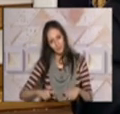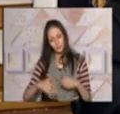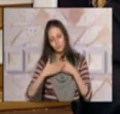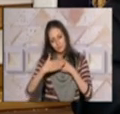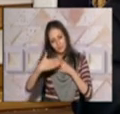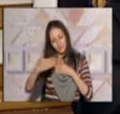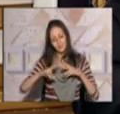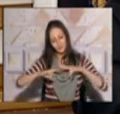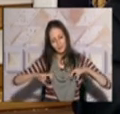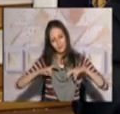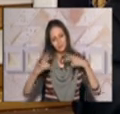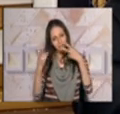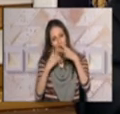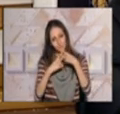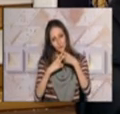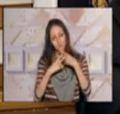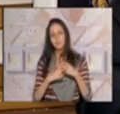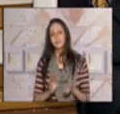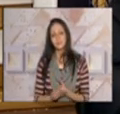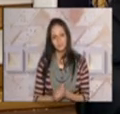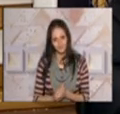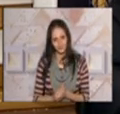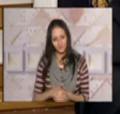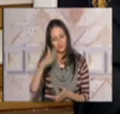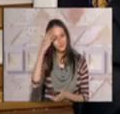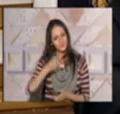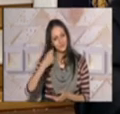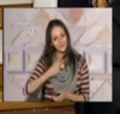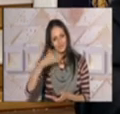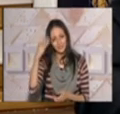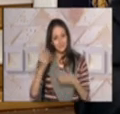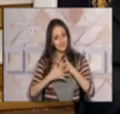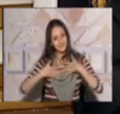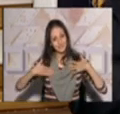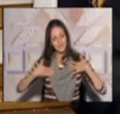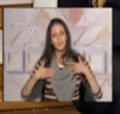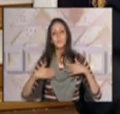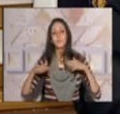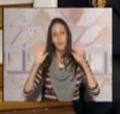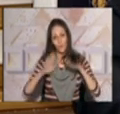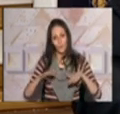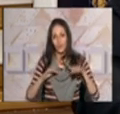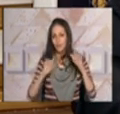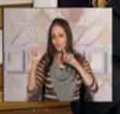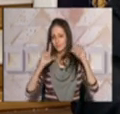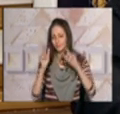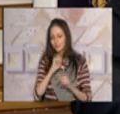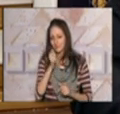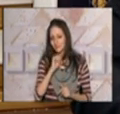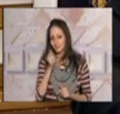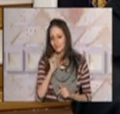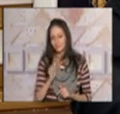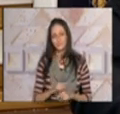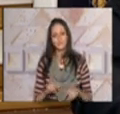عن نجومية زائفة أو مكاسب. وهي بيسعدنا أن ألتقي حضراتكم من خلال هنا مسبيرو على شاشة التلفزيون المصري